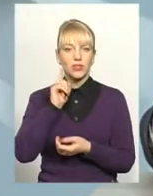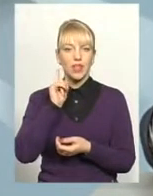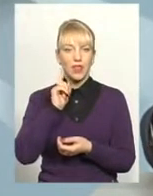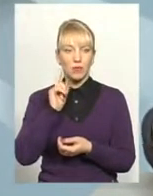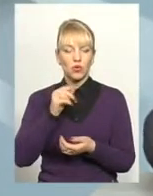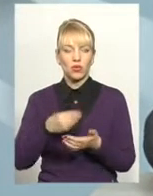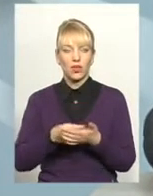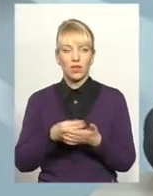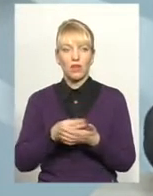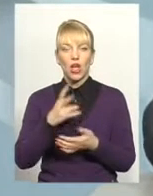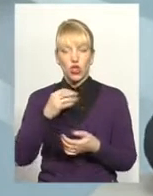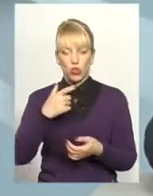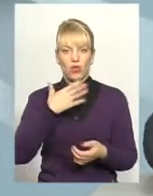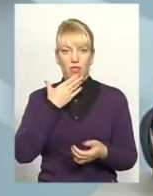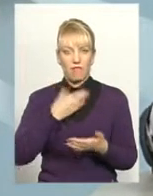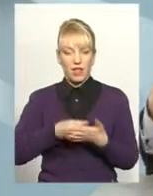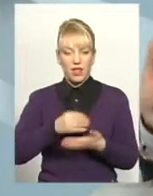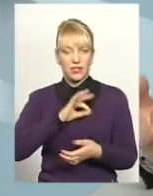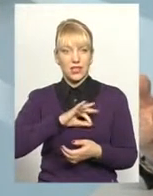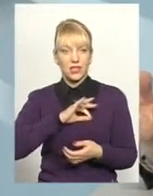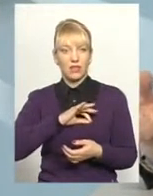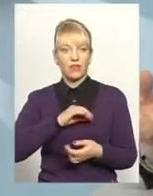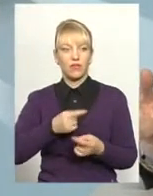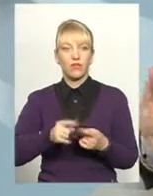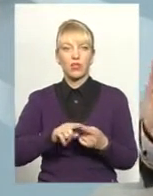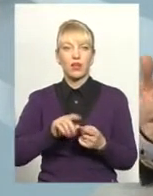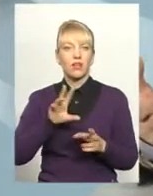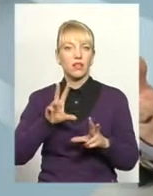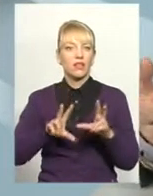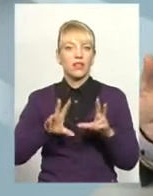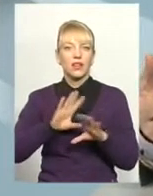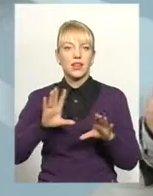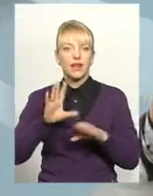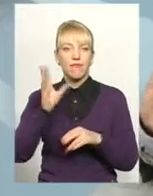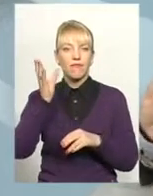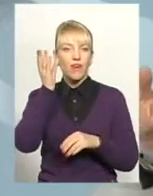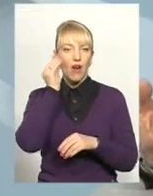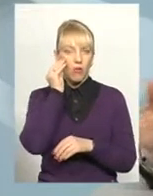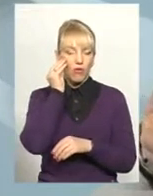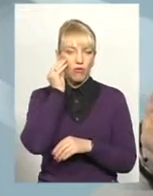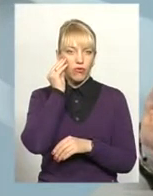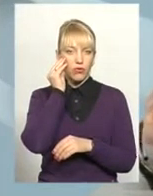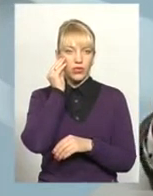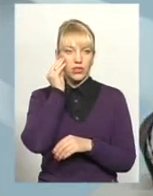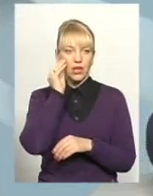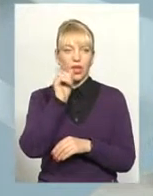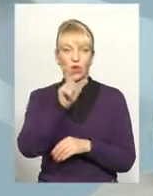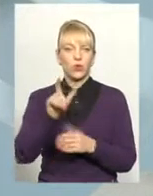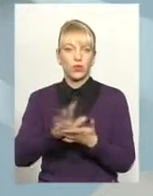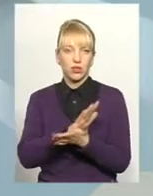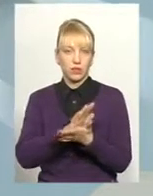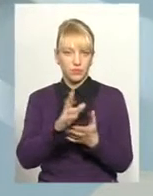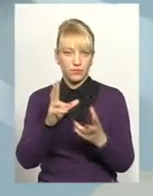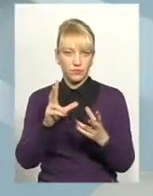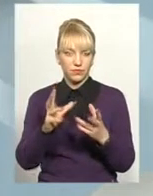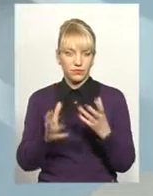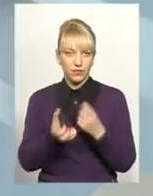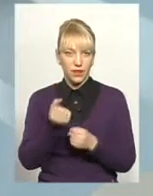спожита на власні потреби, вона просто не зараховується, значить, якби, то людина не платить.